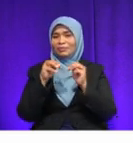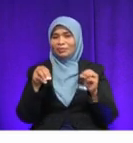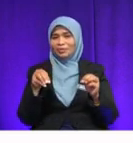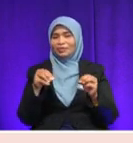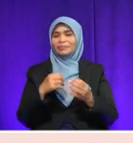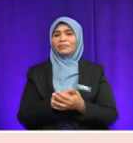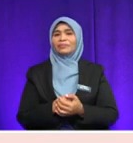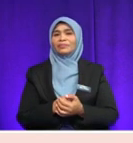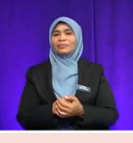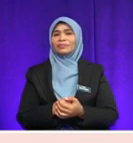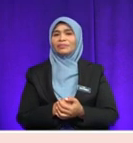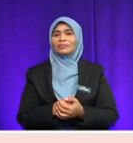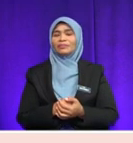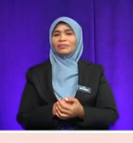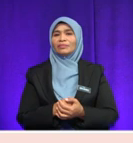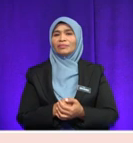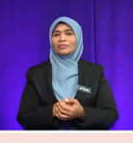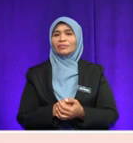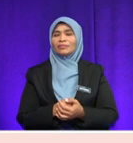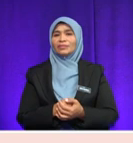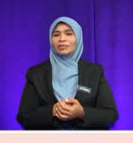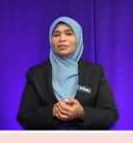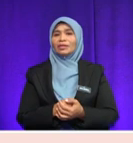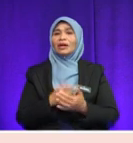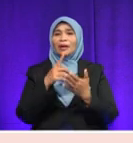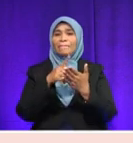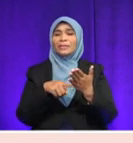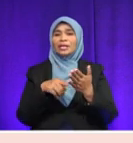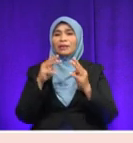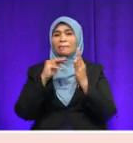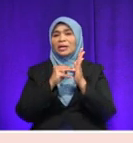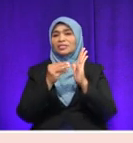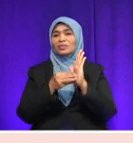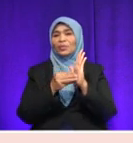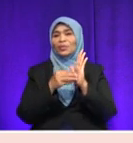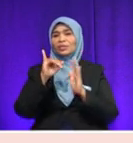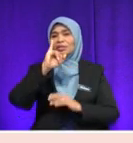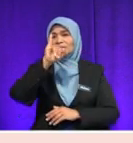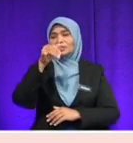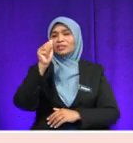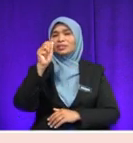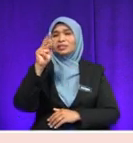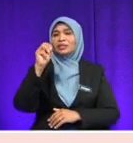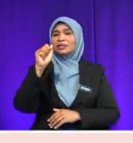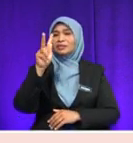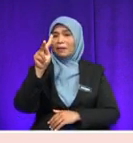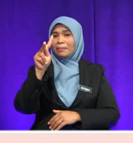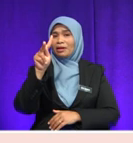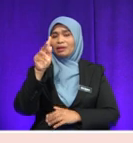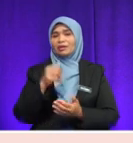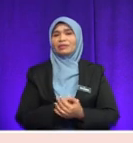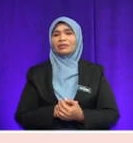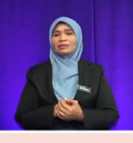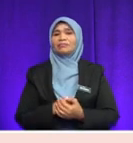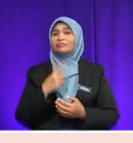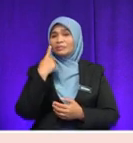daripada anak muda di sana ya anak murid yang berada di Google mie apa maksud jamak atuh kiwe dia kata kunci dia apa dia masuk jamak